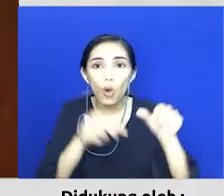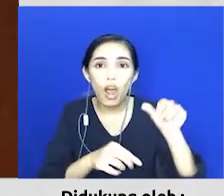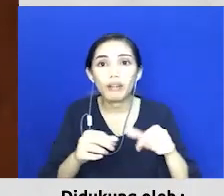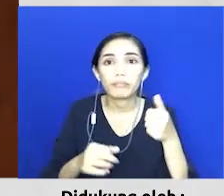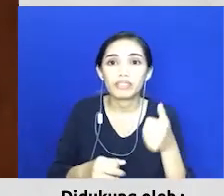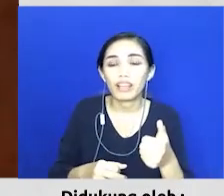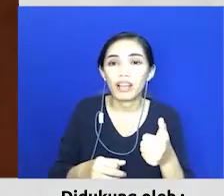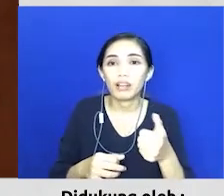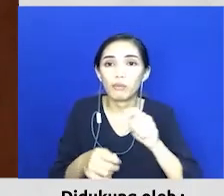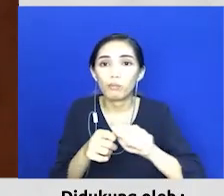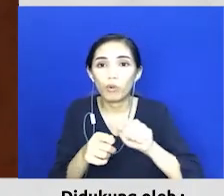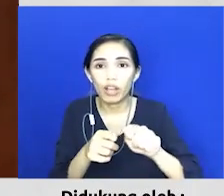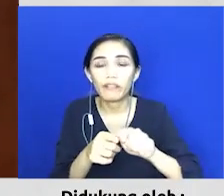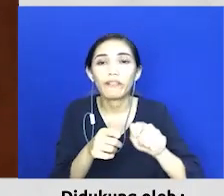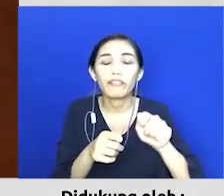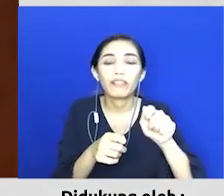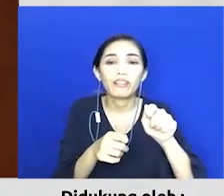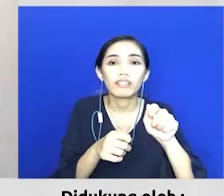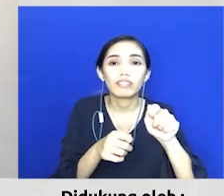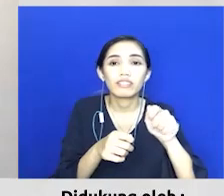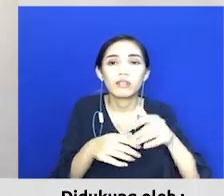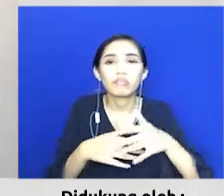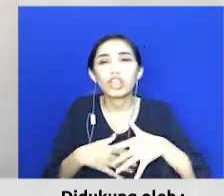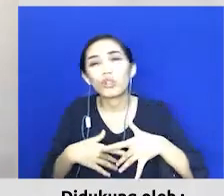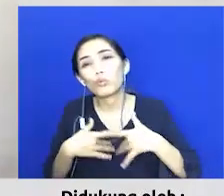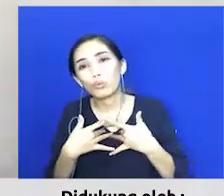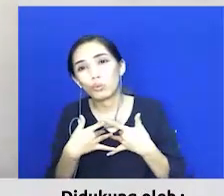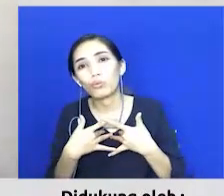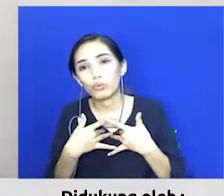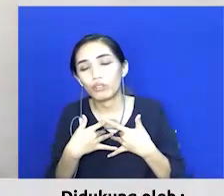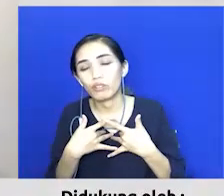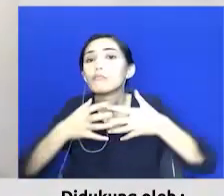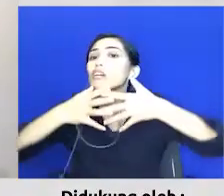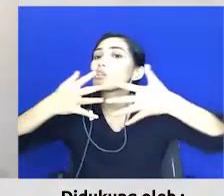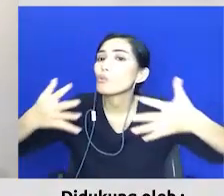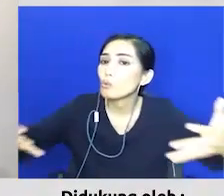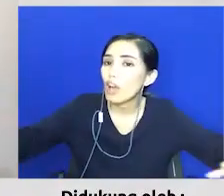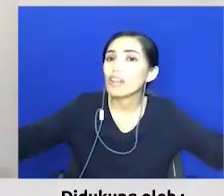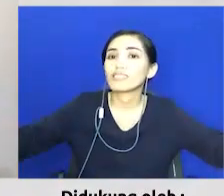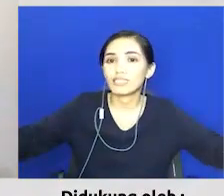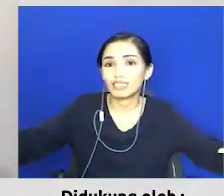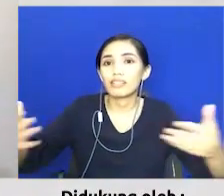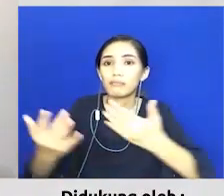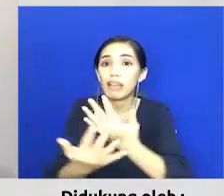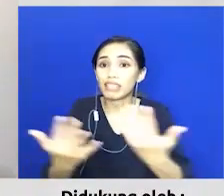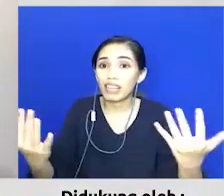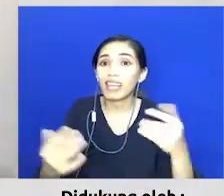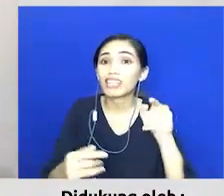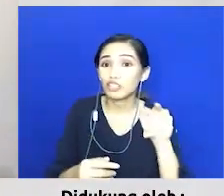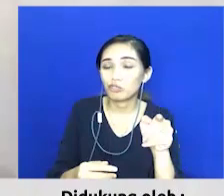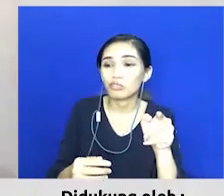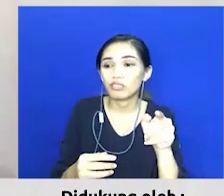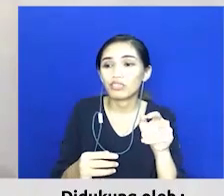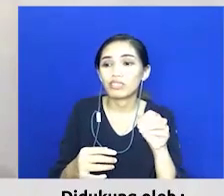apa, dan orang yang bisa membuat yang menyentuh makin